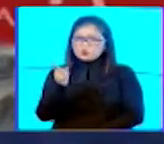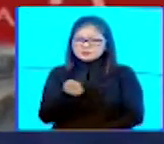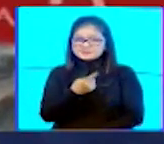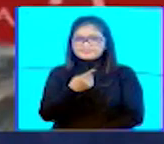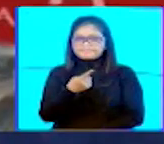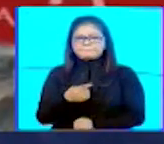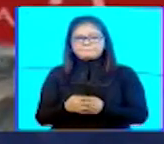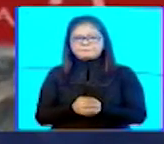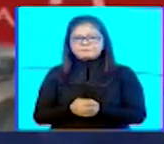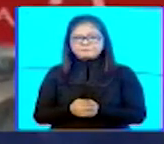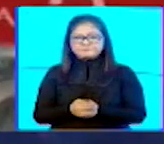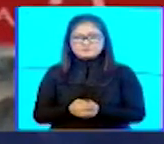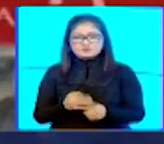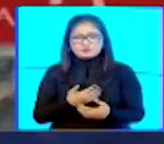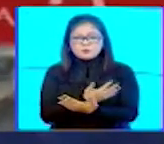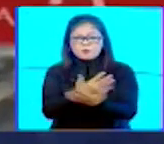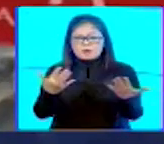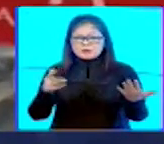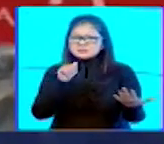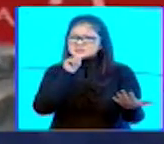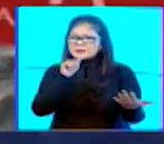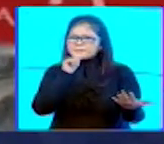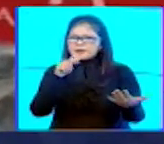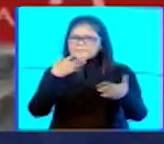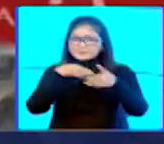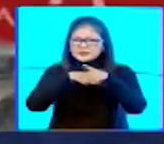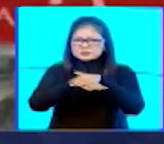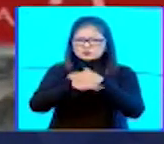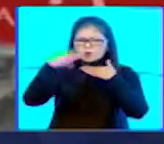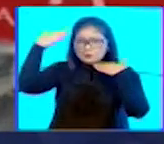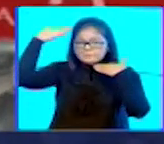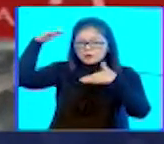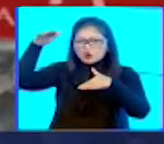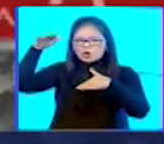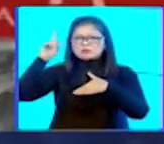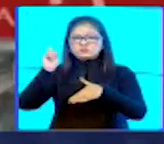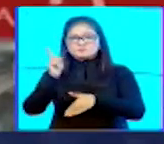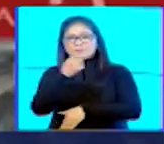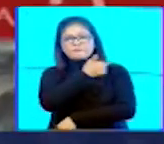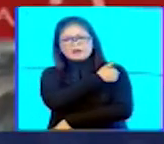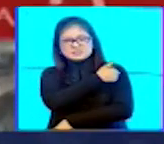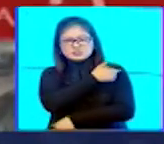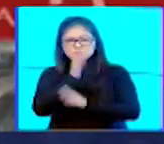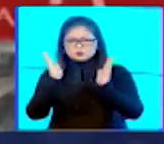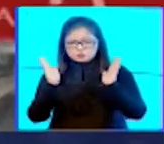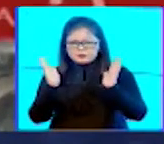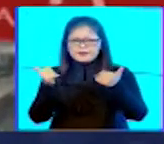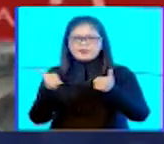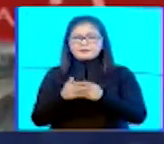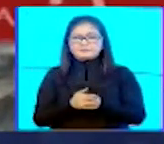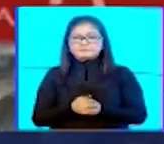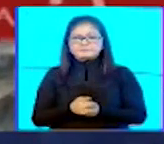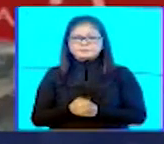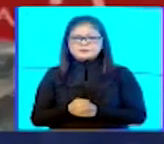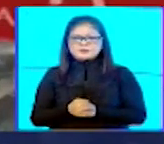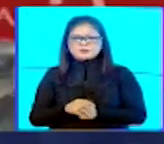setiap pengunjung ataupun siapapun yang berada di pusat perbelanjaan harus wajib vaksinasi, dalam pengertian sehingga semua